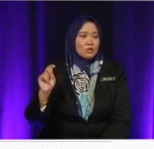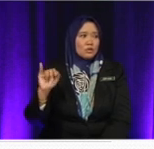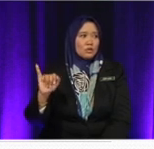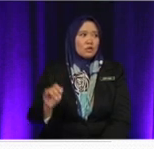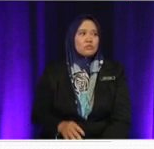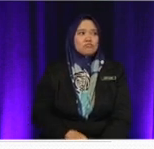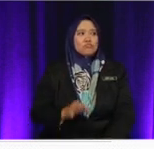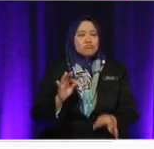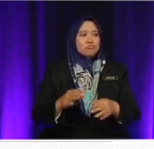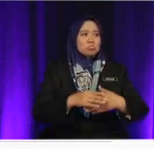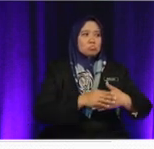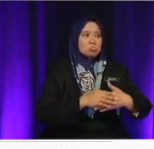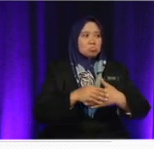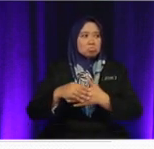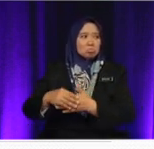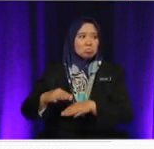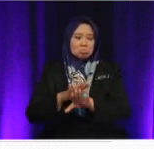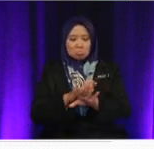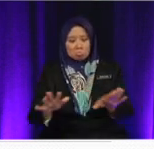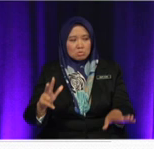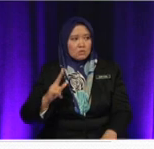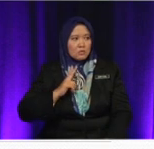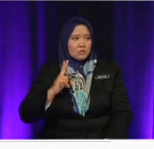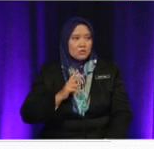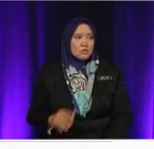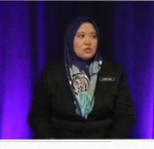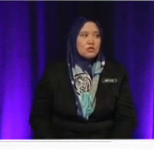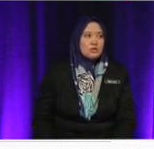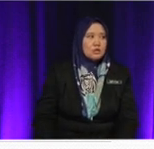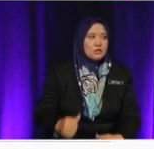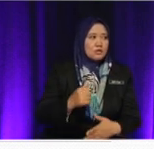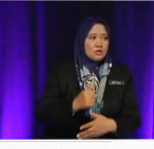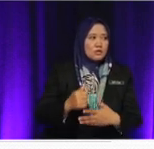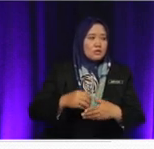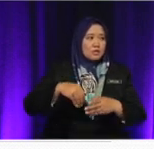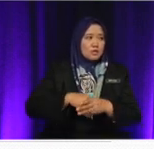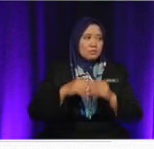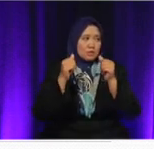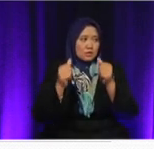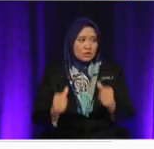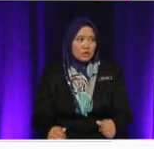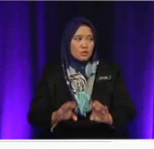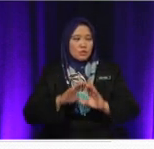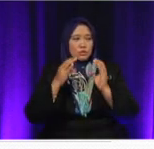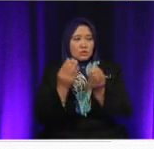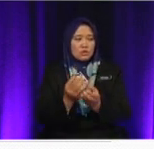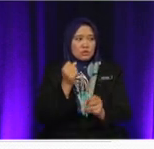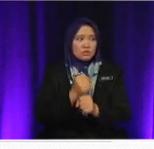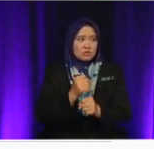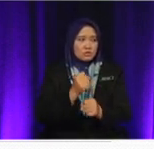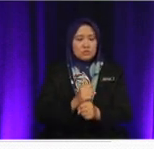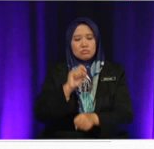tu, gaya kepimpinan ada lima. Yang pertama, autokratik, laissez-faire,